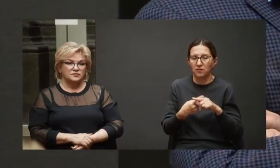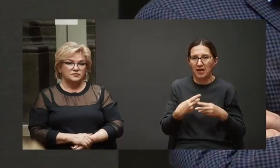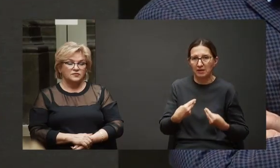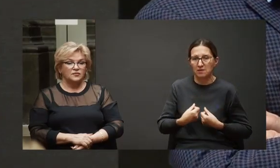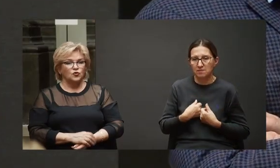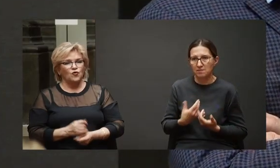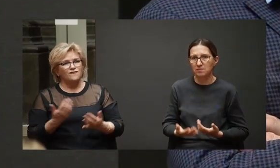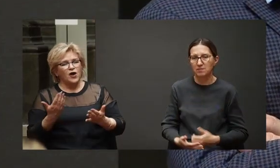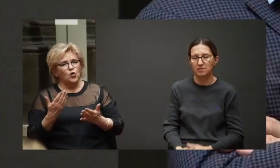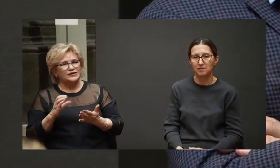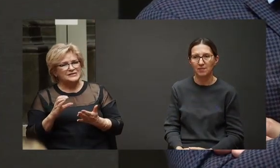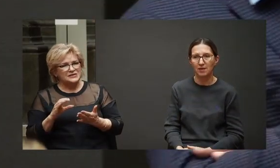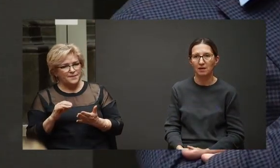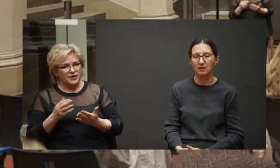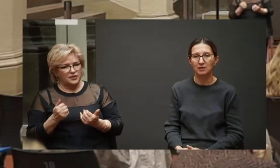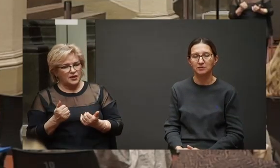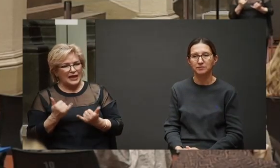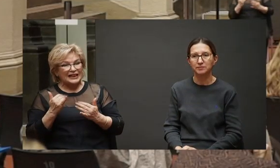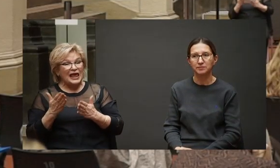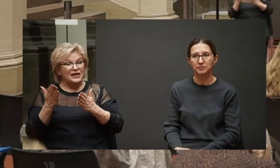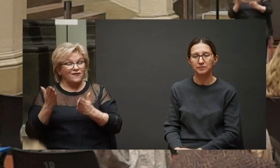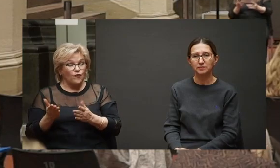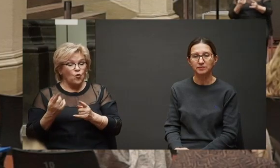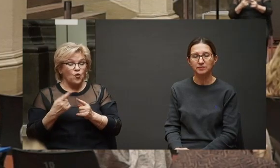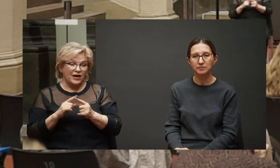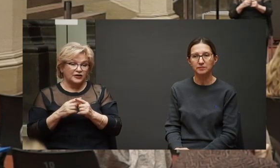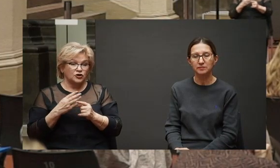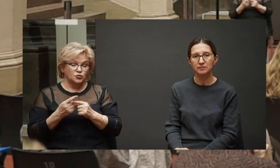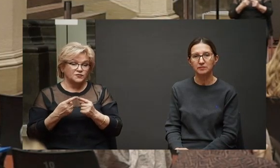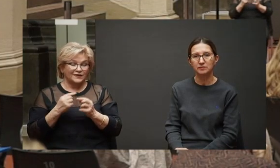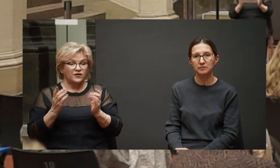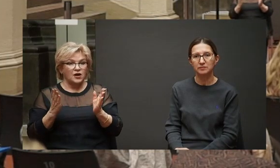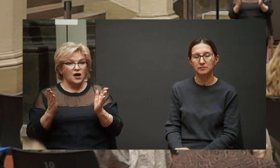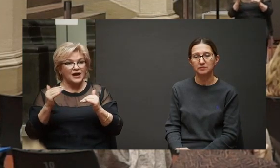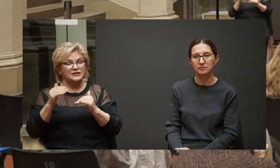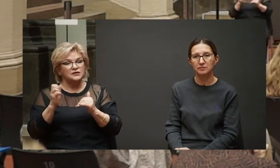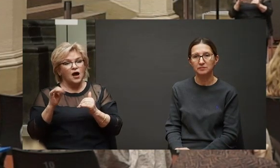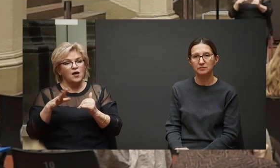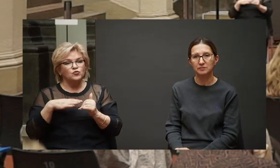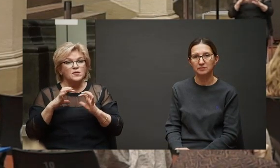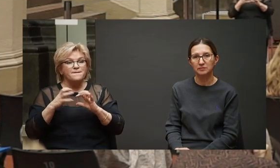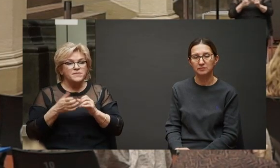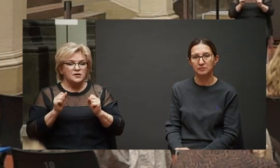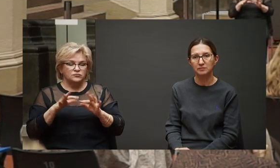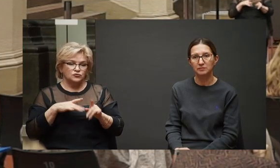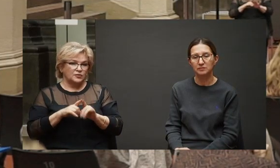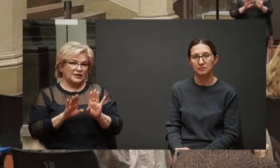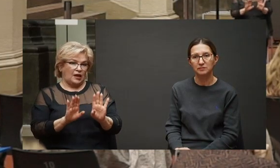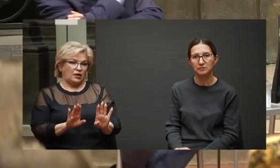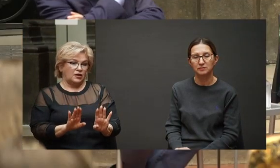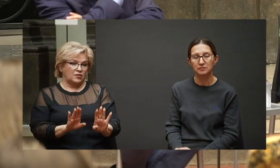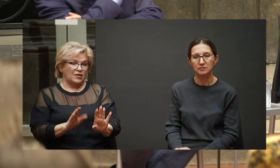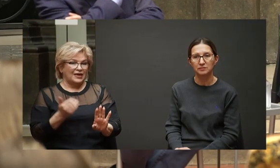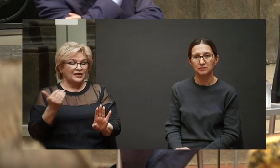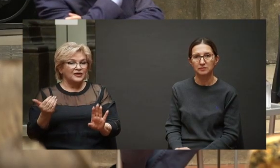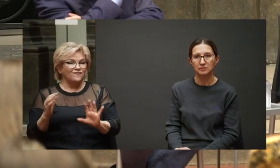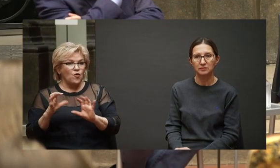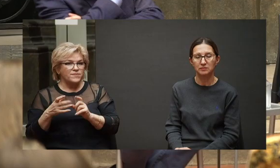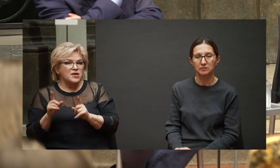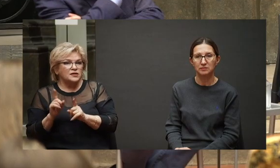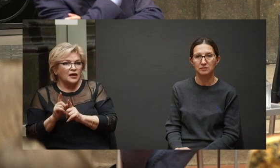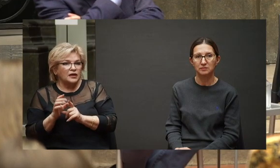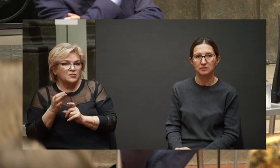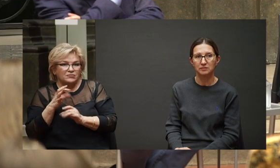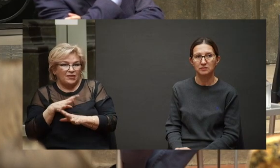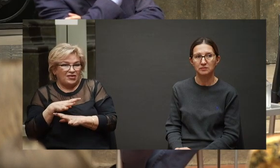Ну, в какой-то степени да, но для него это, собственно говоря, картинка. А мир может быть таким. Вот его мир таким еще